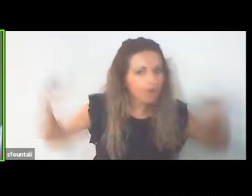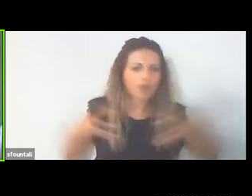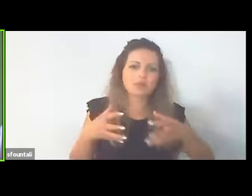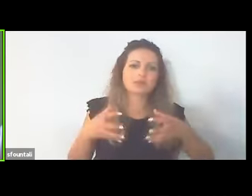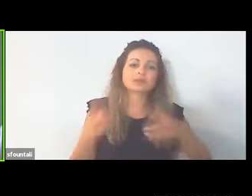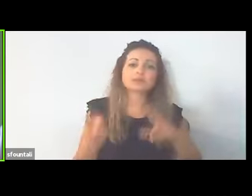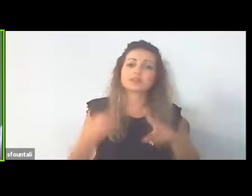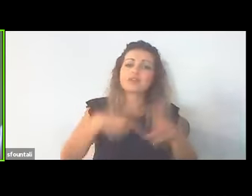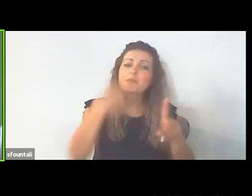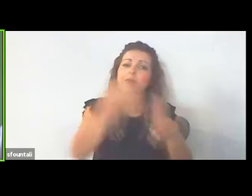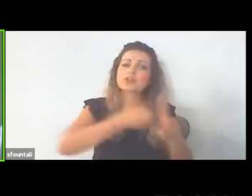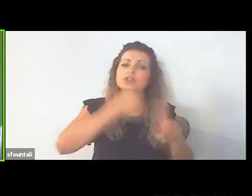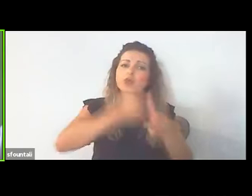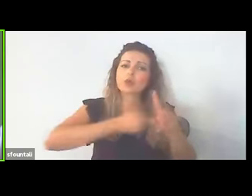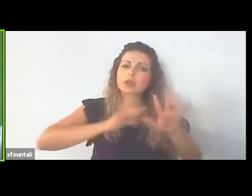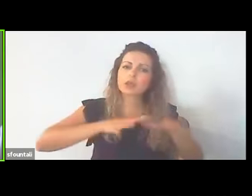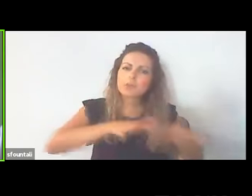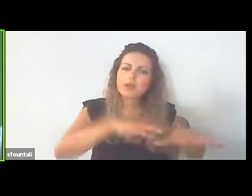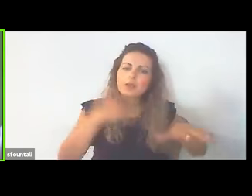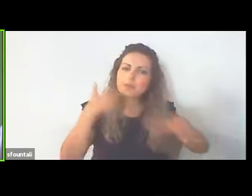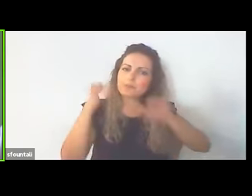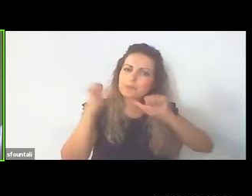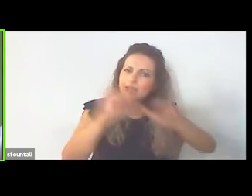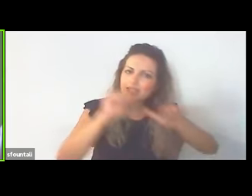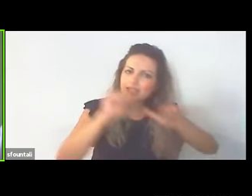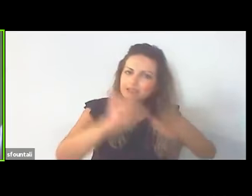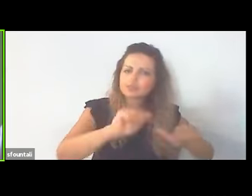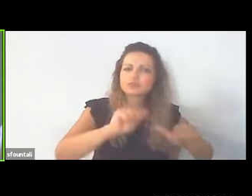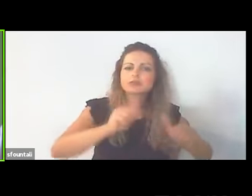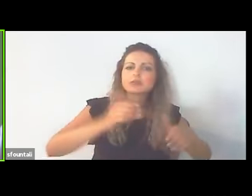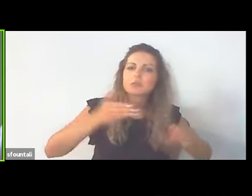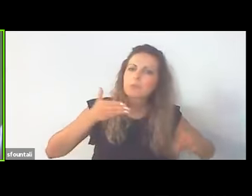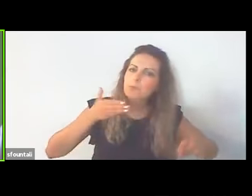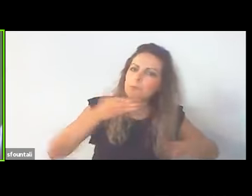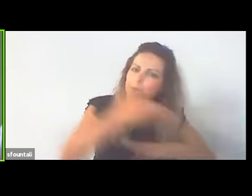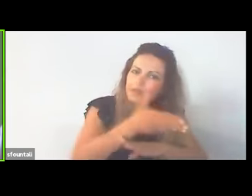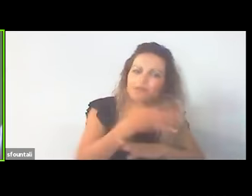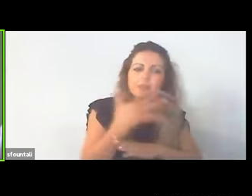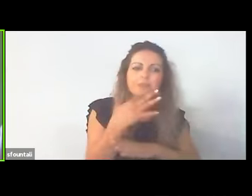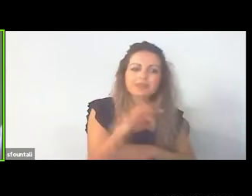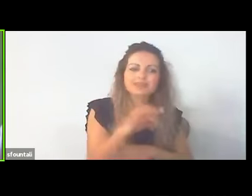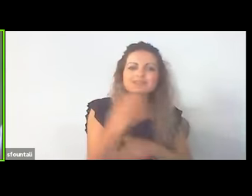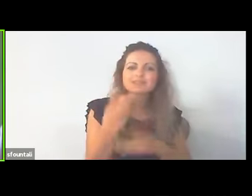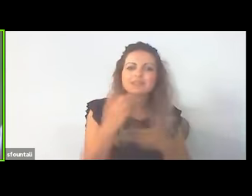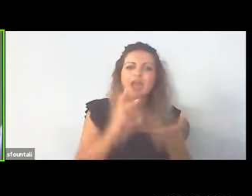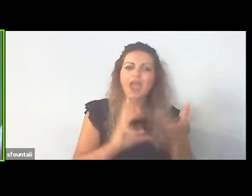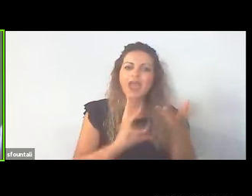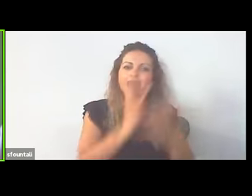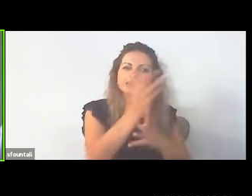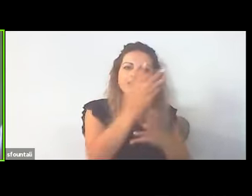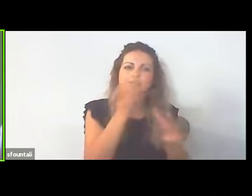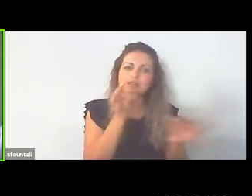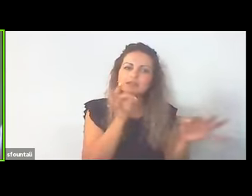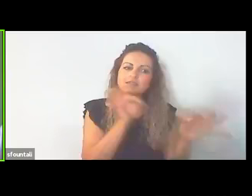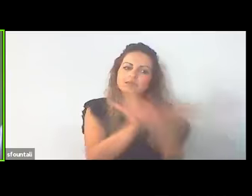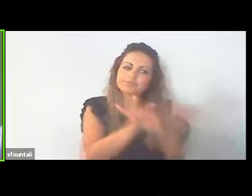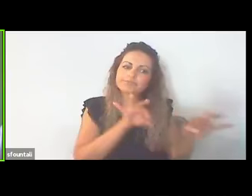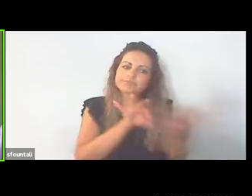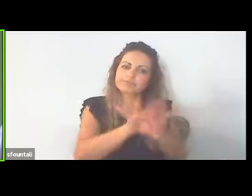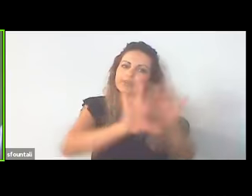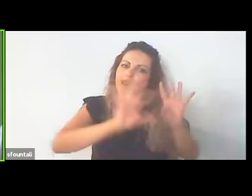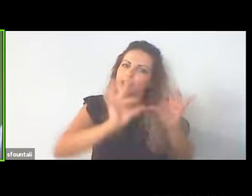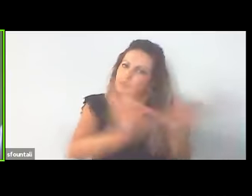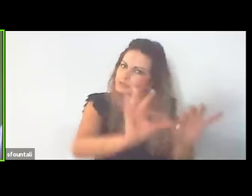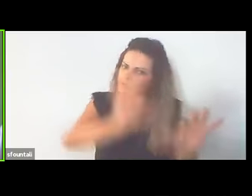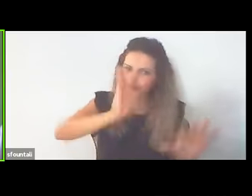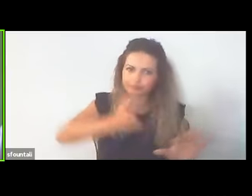παρεμβαίνει και καταφέρει να καθορίζει πολύ συχνά τις εξελίξεις. Και μέχρι τότε, επίσης, θεωρώ πάρα πολύ σημαντικό